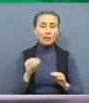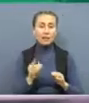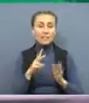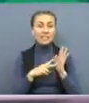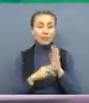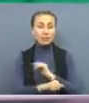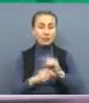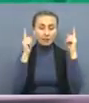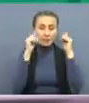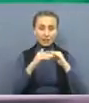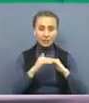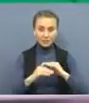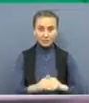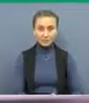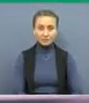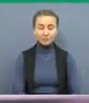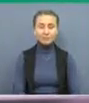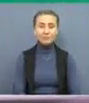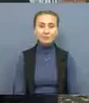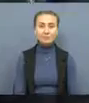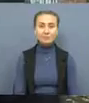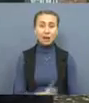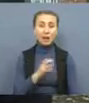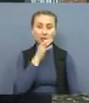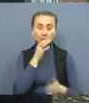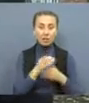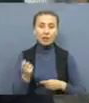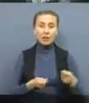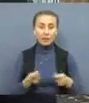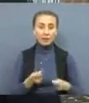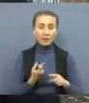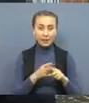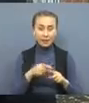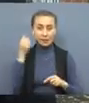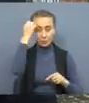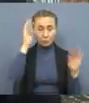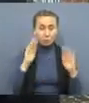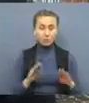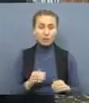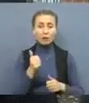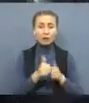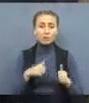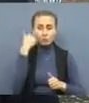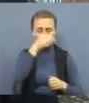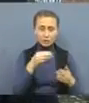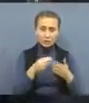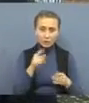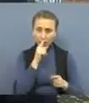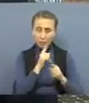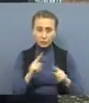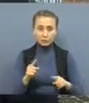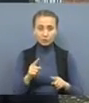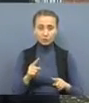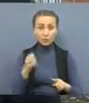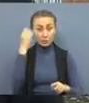граней Великой Степи. Как отметило руководство данного музея, ежегодно на закуп необычных